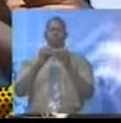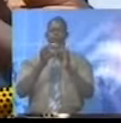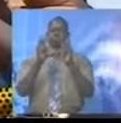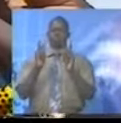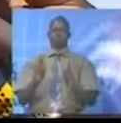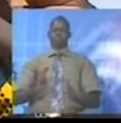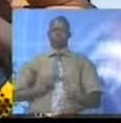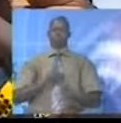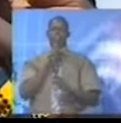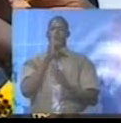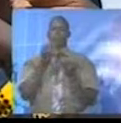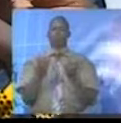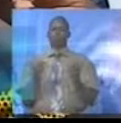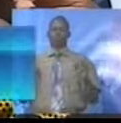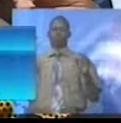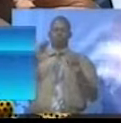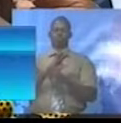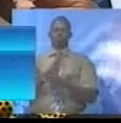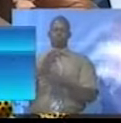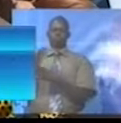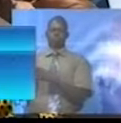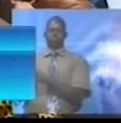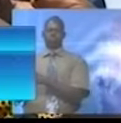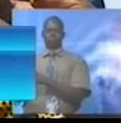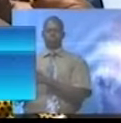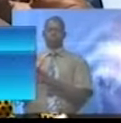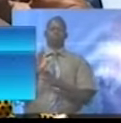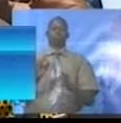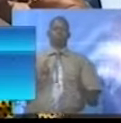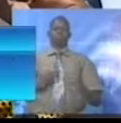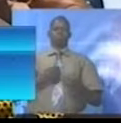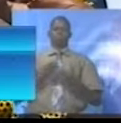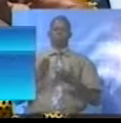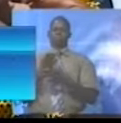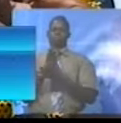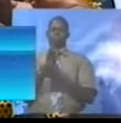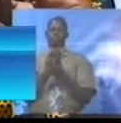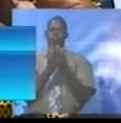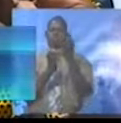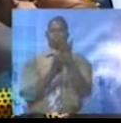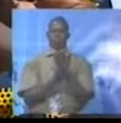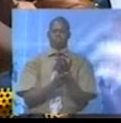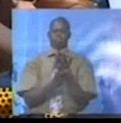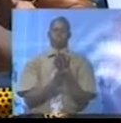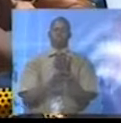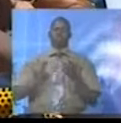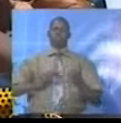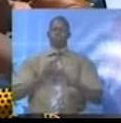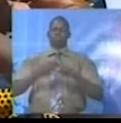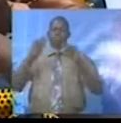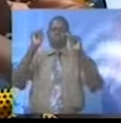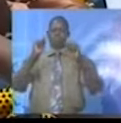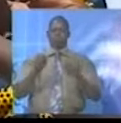sommes là sur la promesse en train de la distribuer. Nous l'avons entre nos mains et nous ne pouvons que